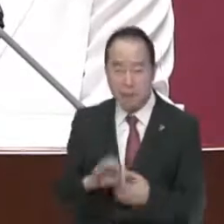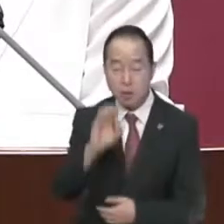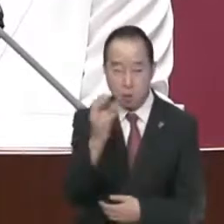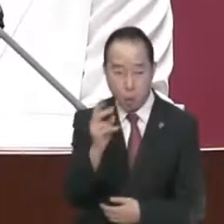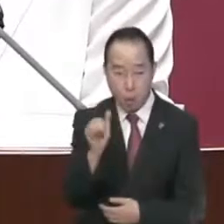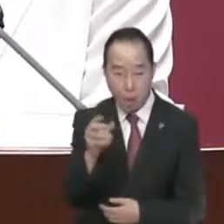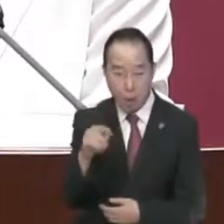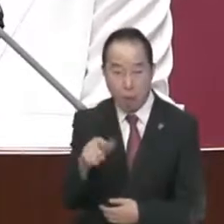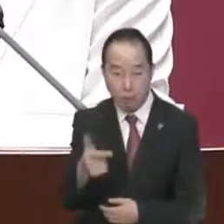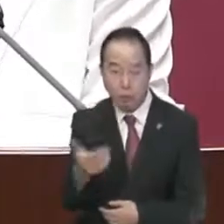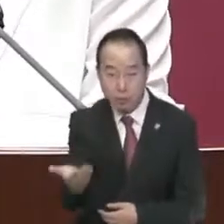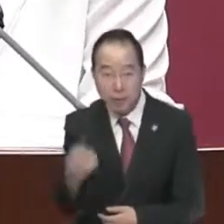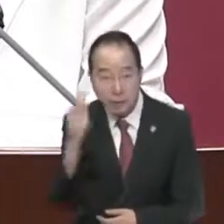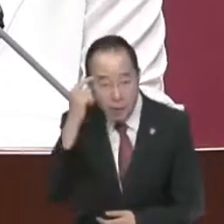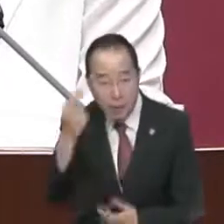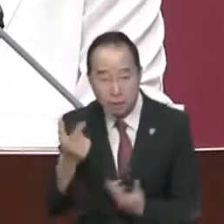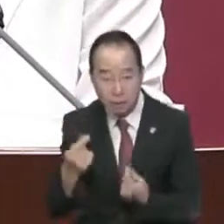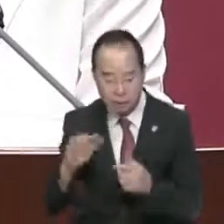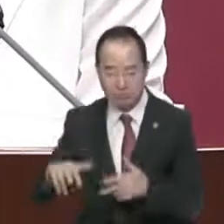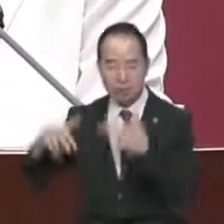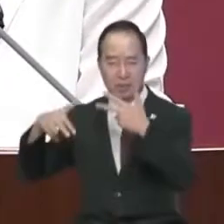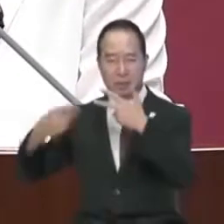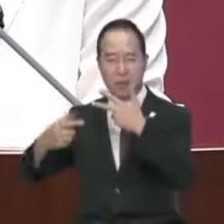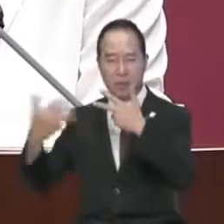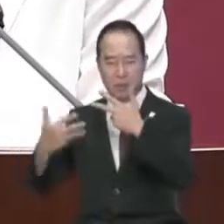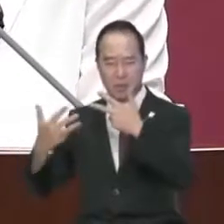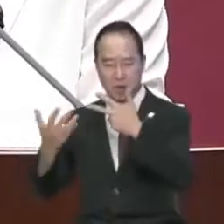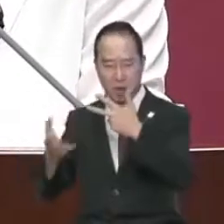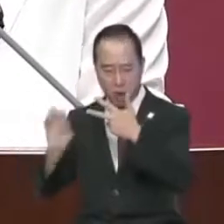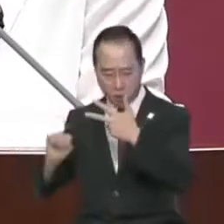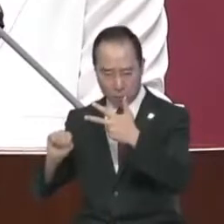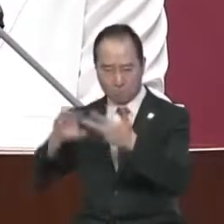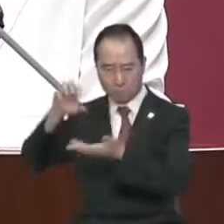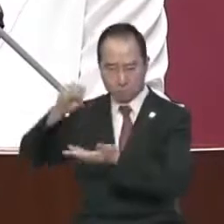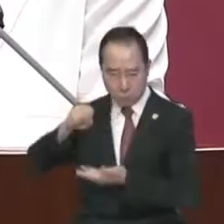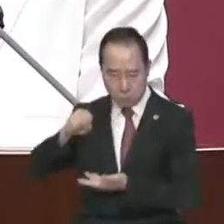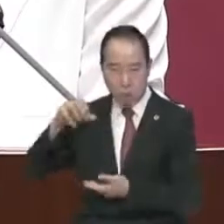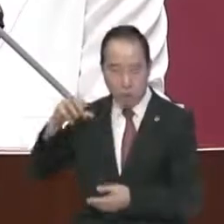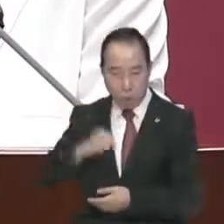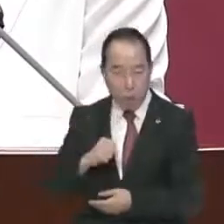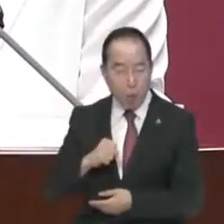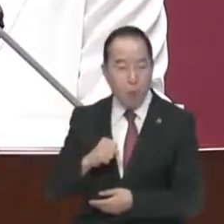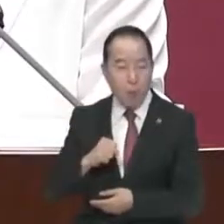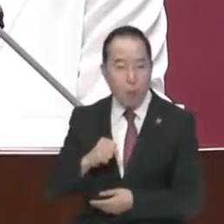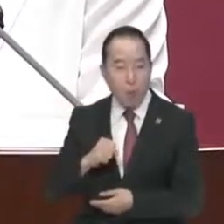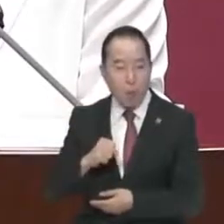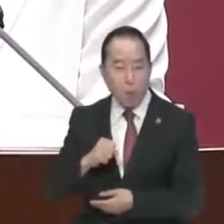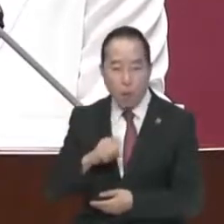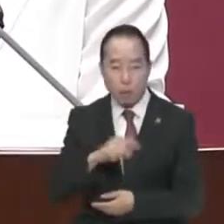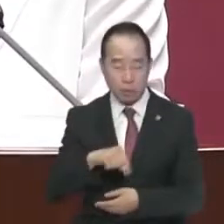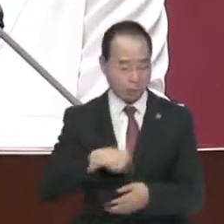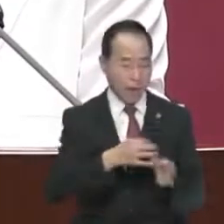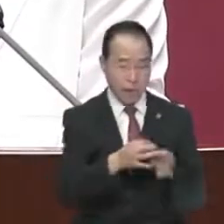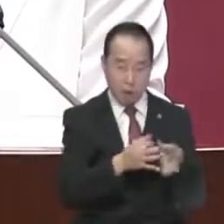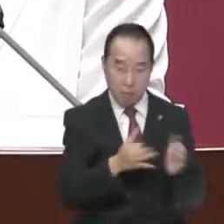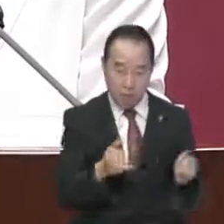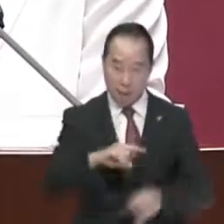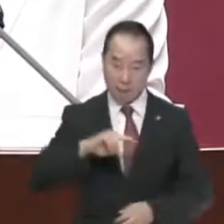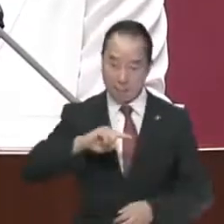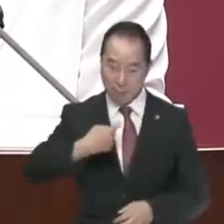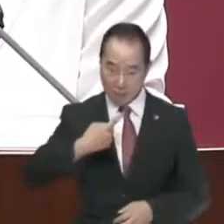것처럼 현재 7조 8천억으로 해서 예를 들어서 어떤 자영업자한테 100만 원이